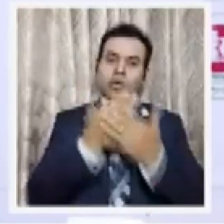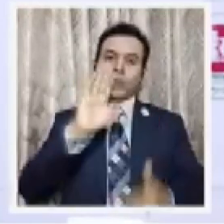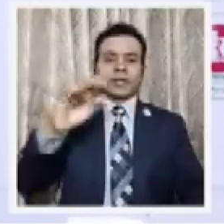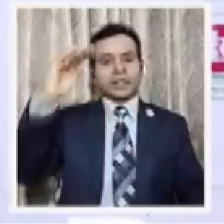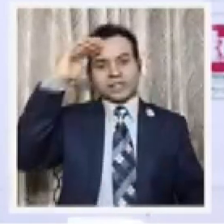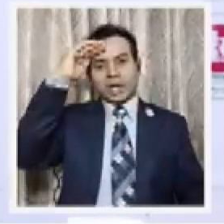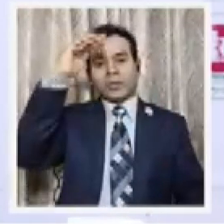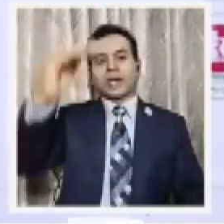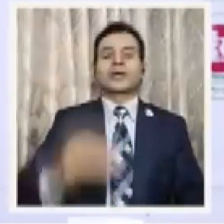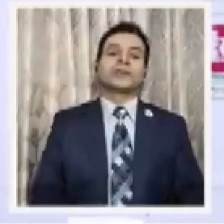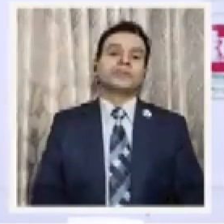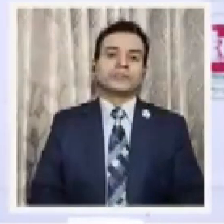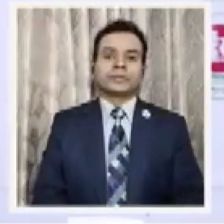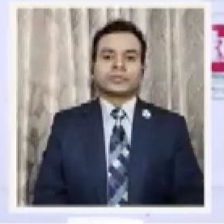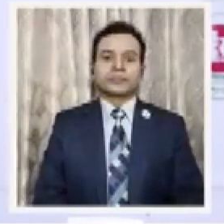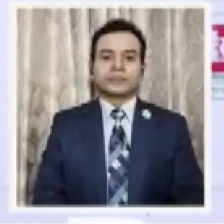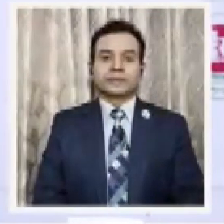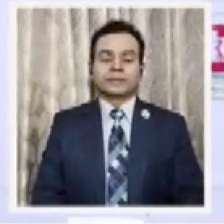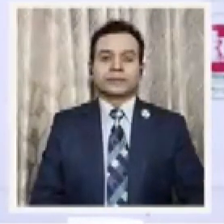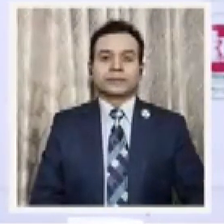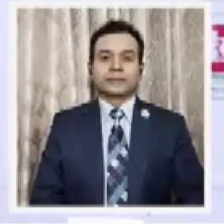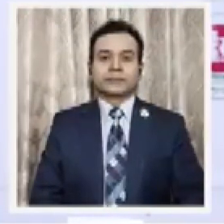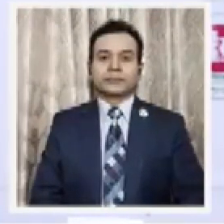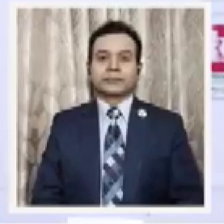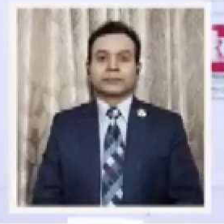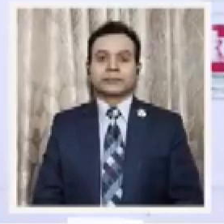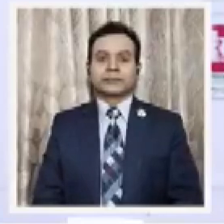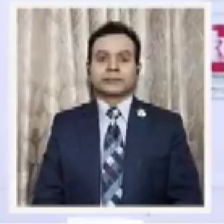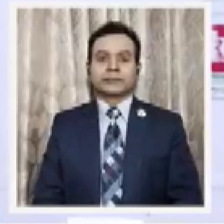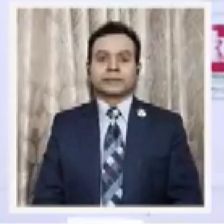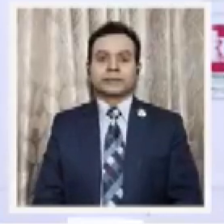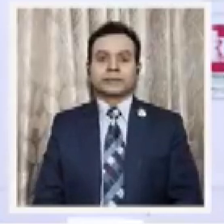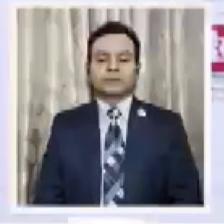সবাই অনেক অনেক ভালো থাকবেন। সবাইকে অনেক ধন্যবাদ। আসসালামু আলাইকুম।